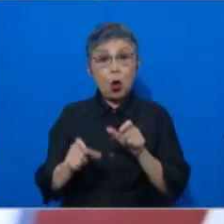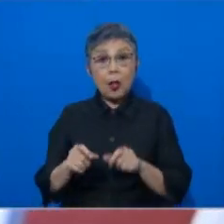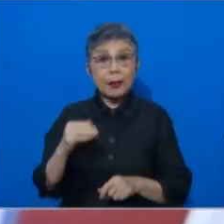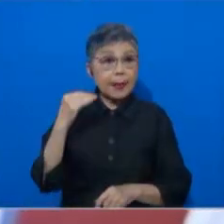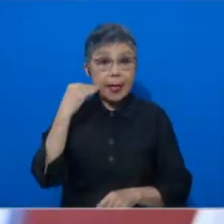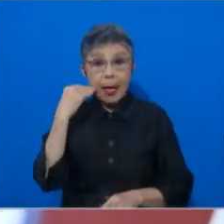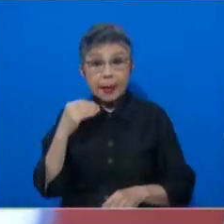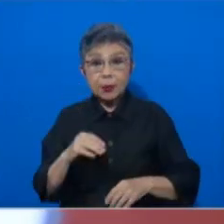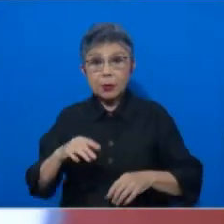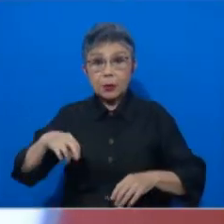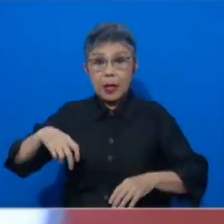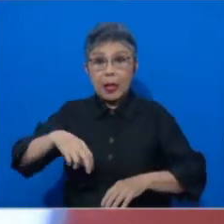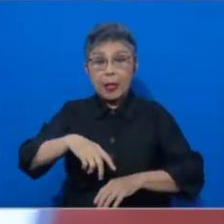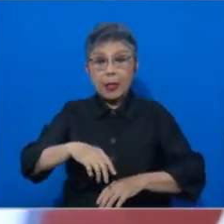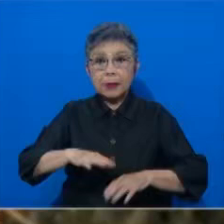atau siapa gitu saat lewat?